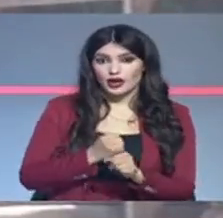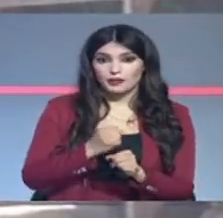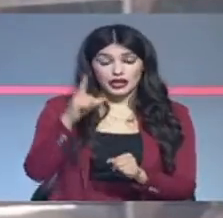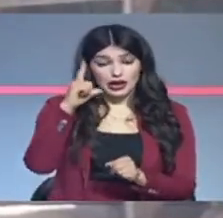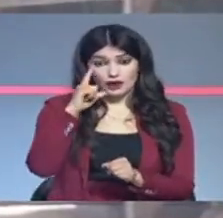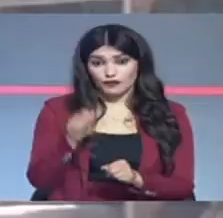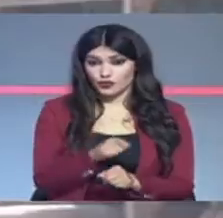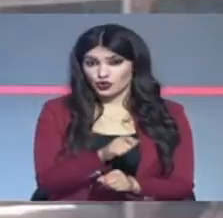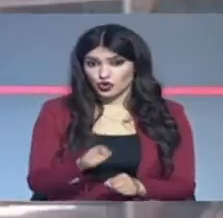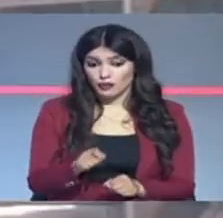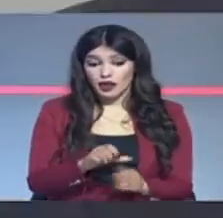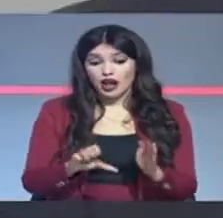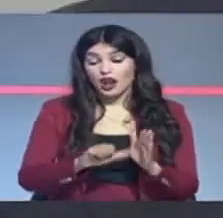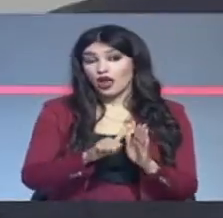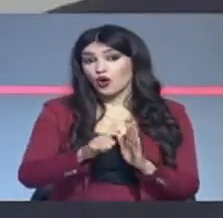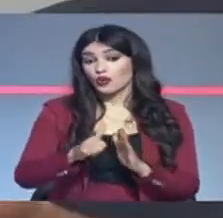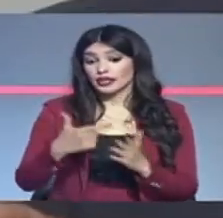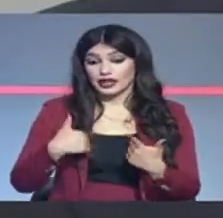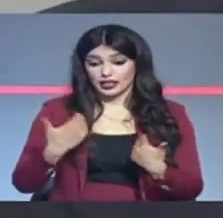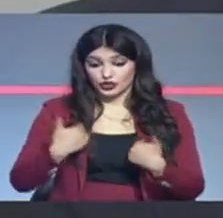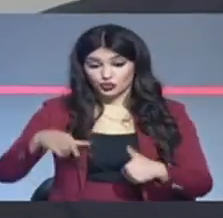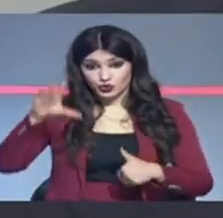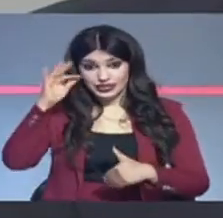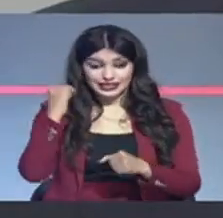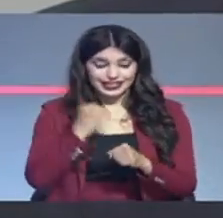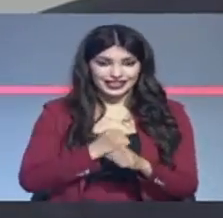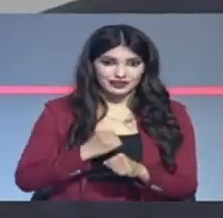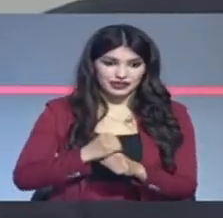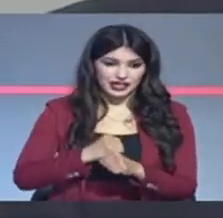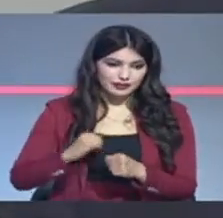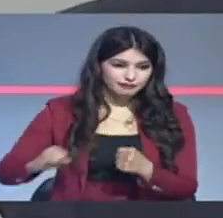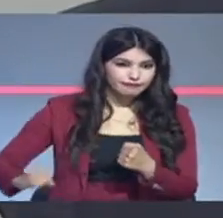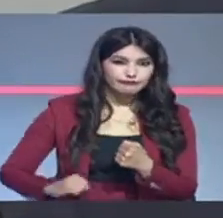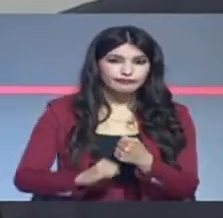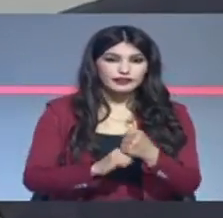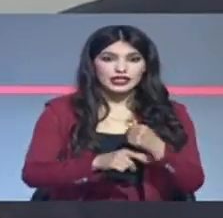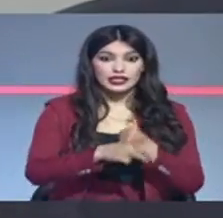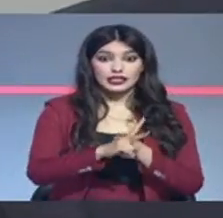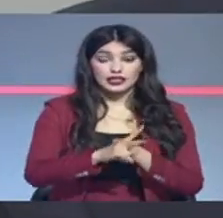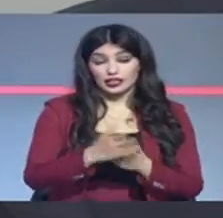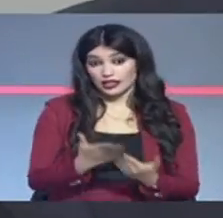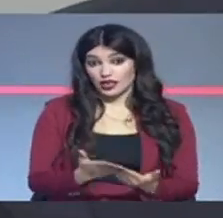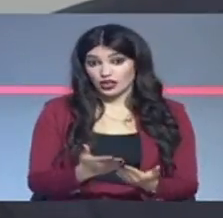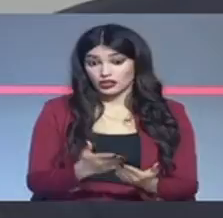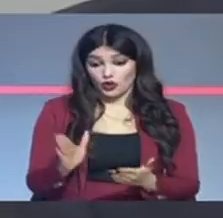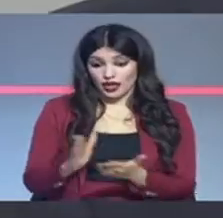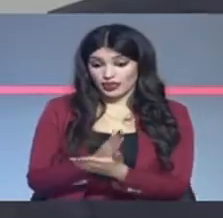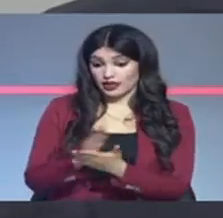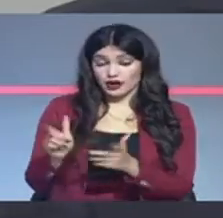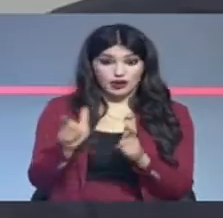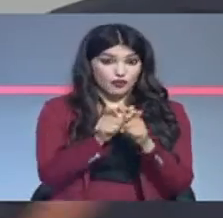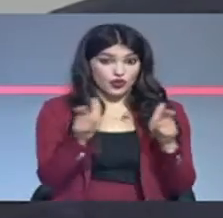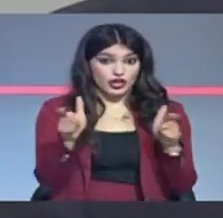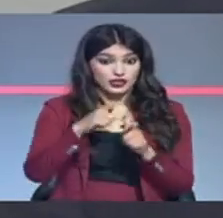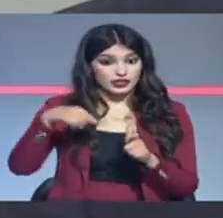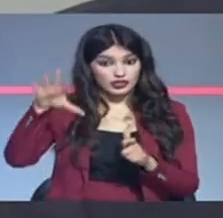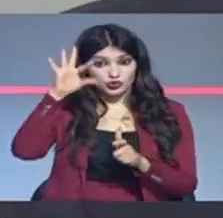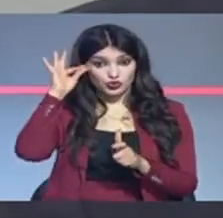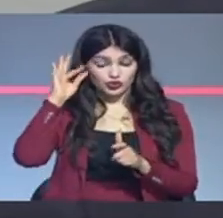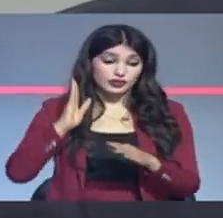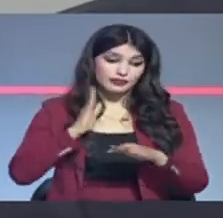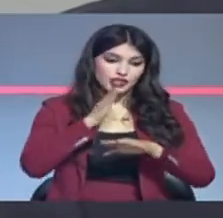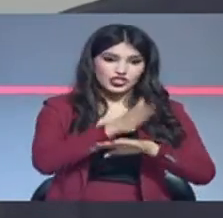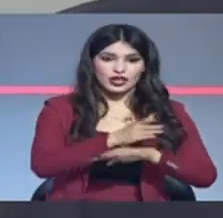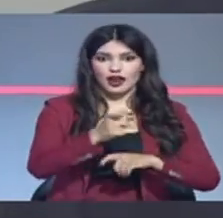طبيعيه الاولويات عليها احنا حسنات ومؤسساتنا اللي تعمل في القطاعات